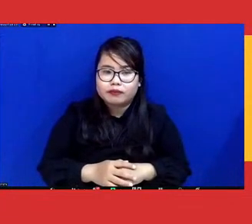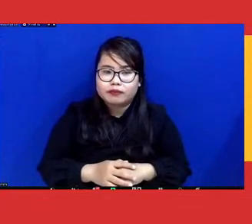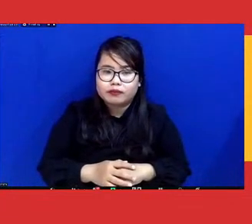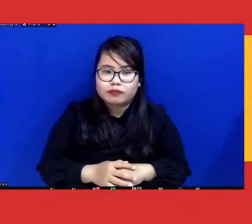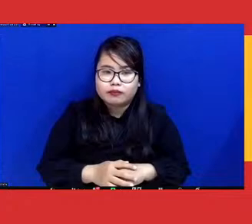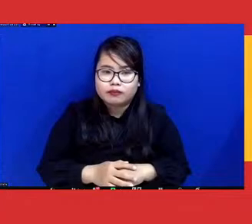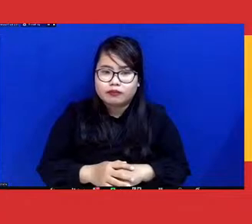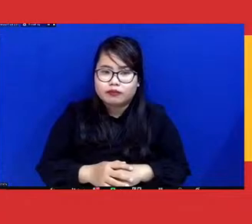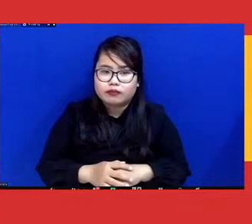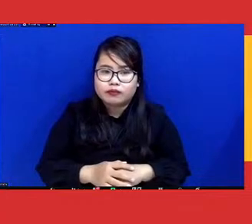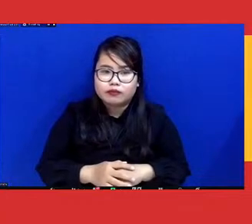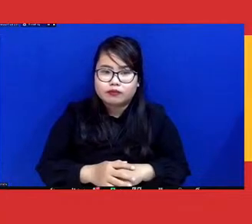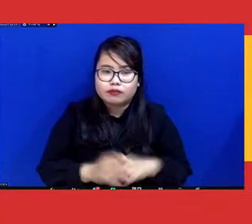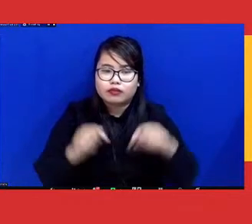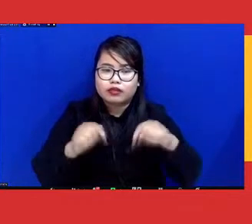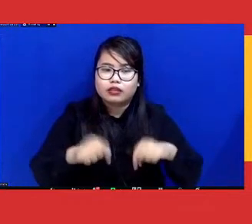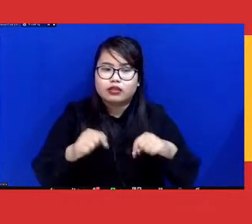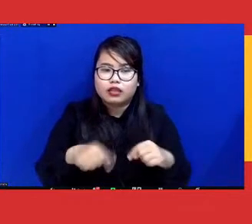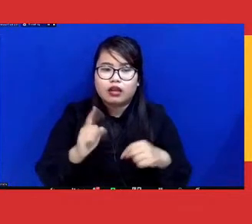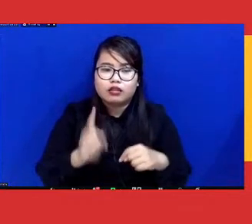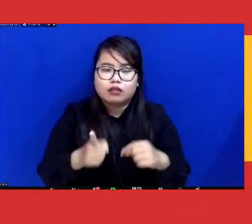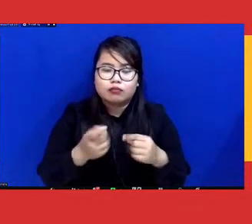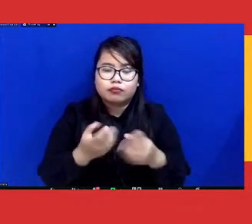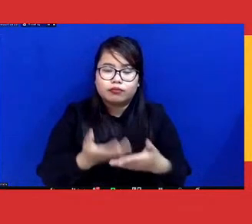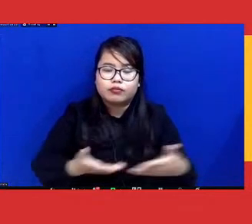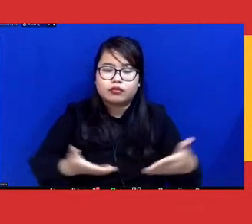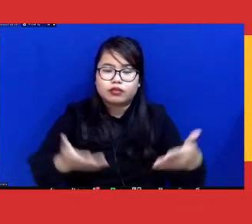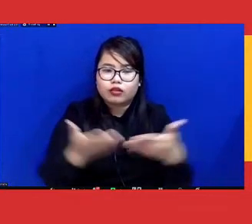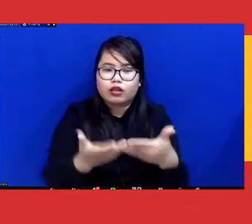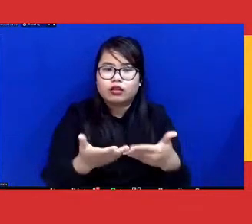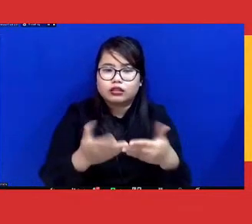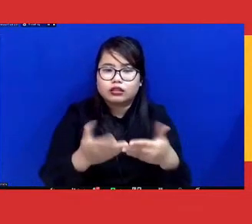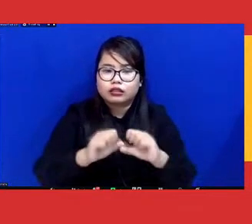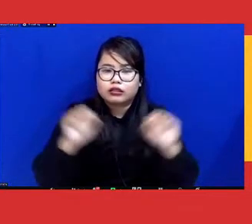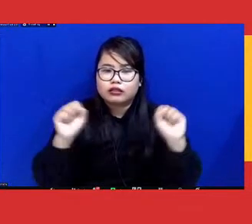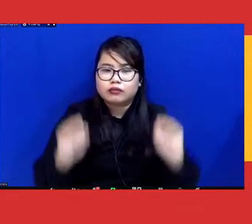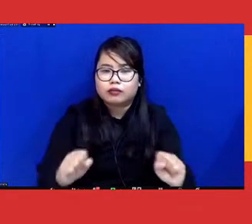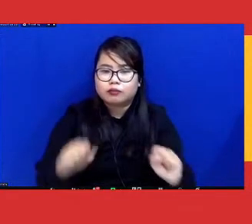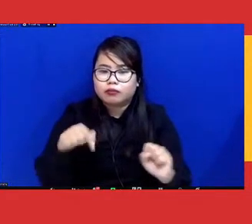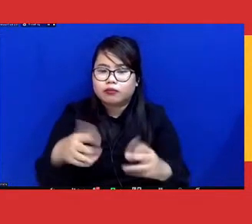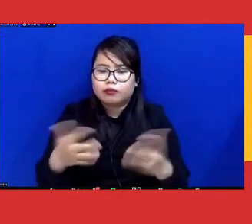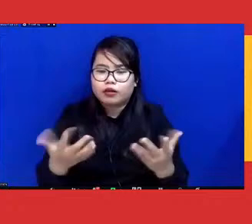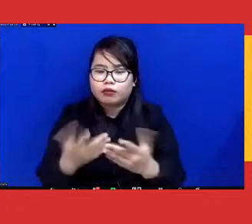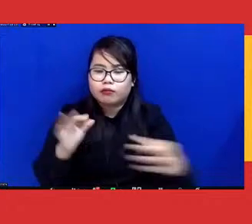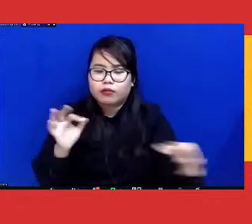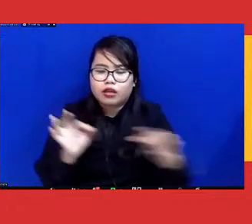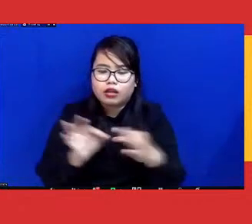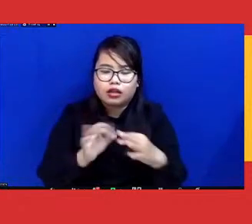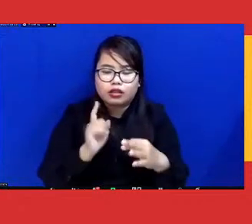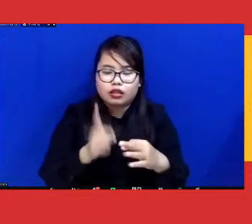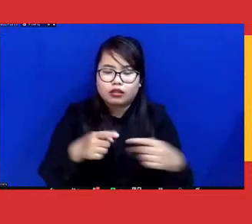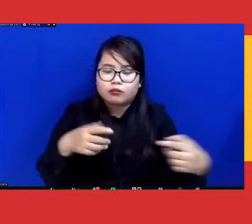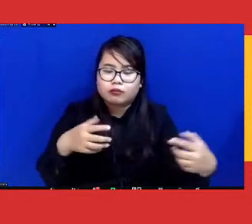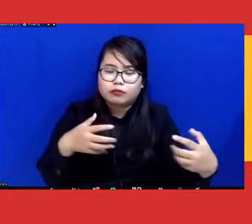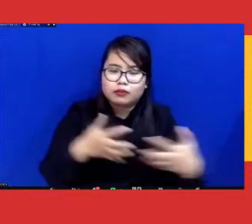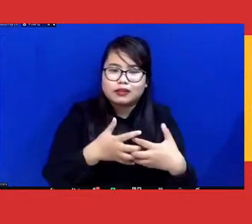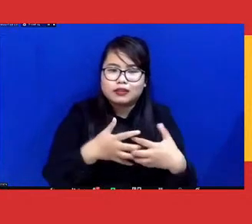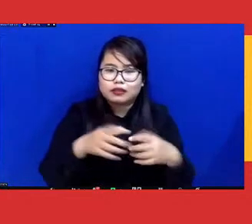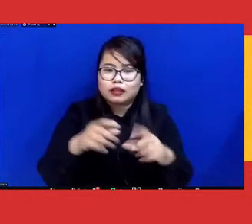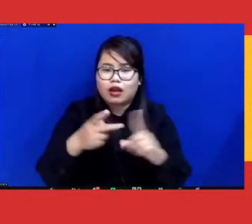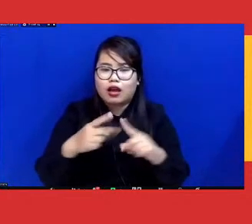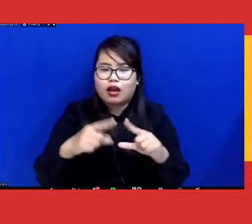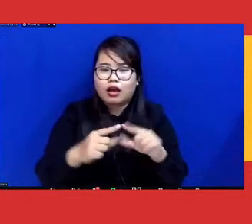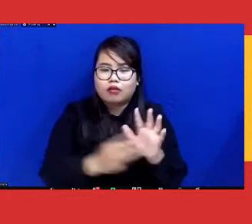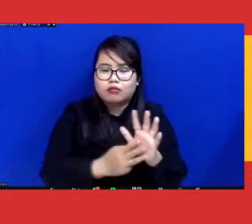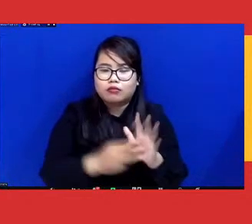system toward collective resilience, how human rights-based approach can assist cities session.